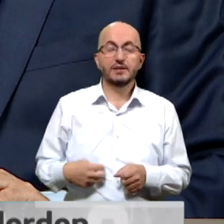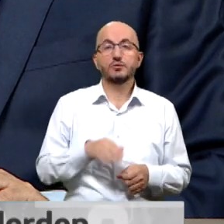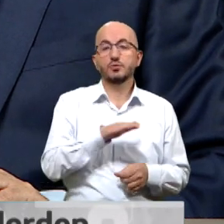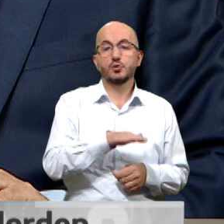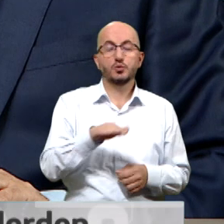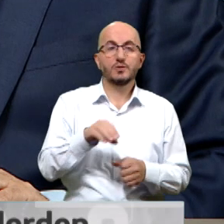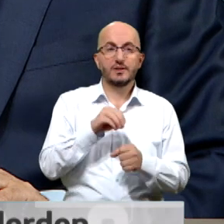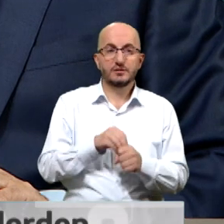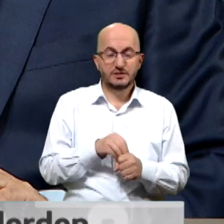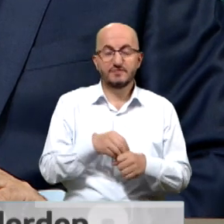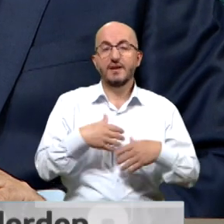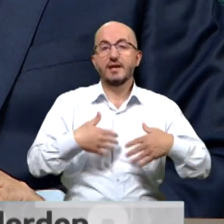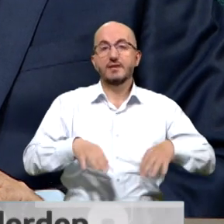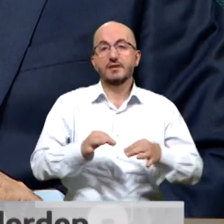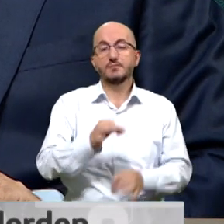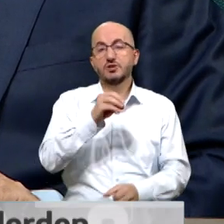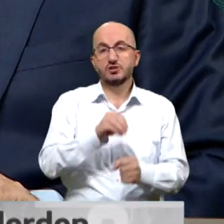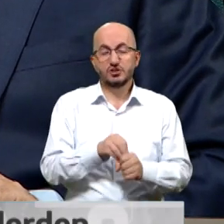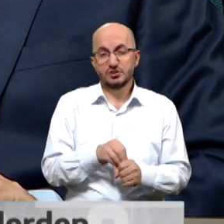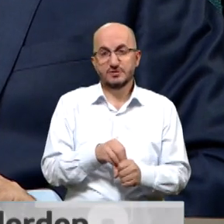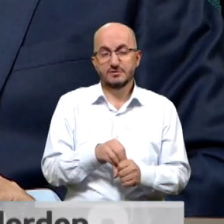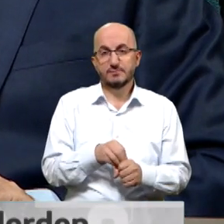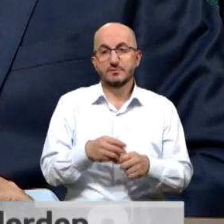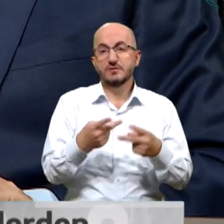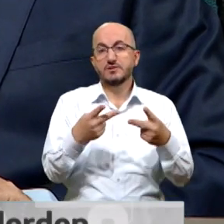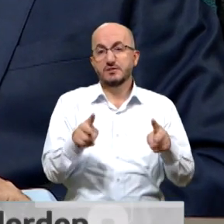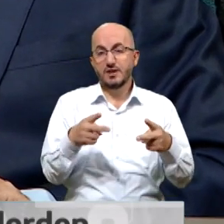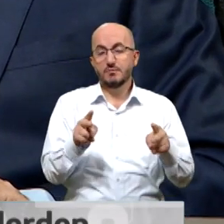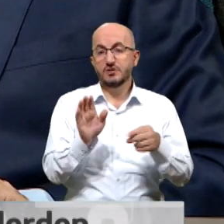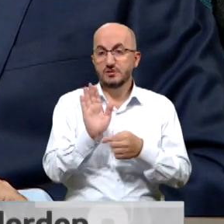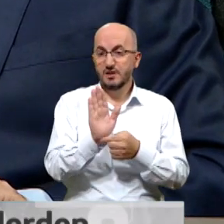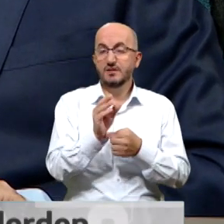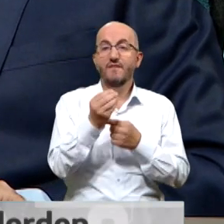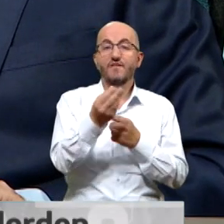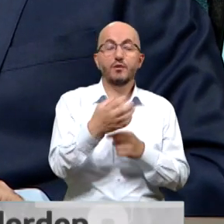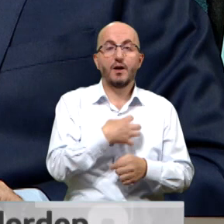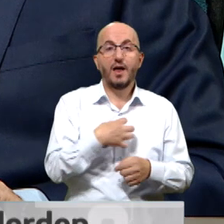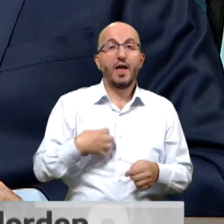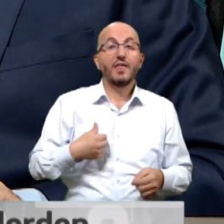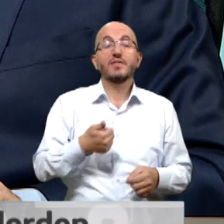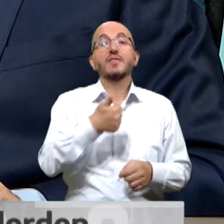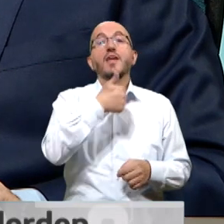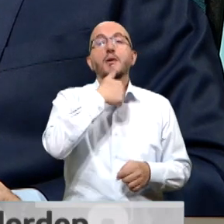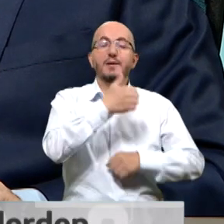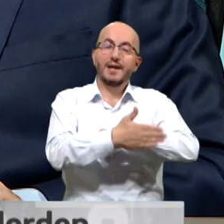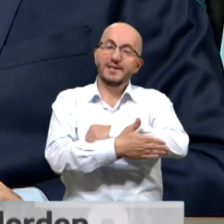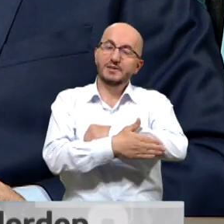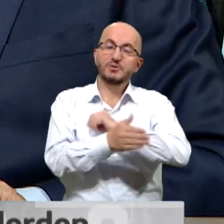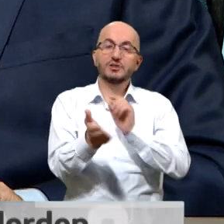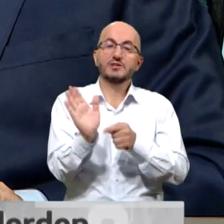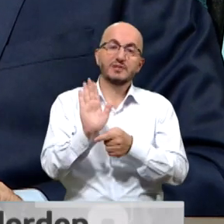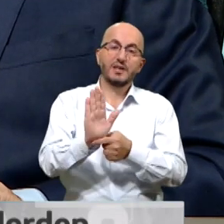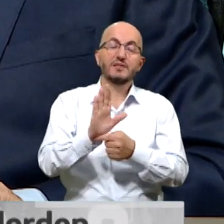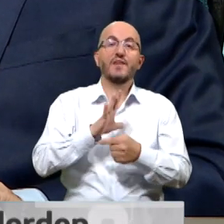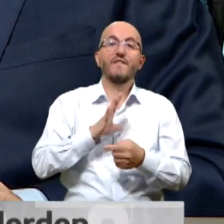çocuklar için ya da o engelli birey için bir serbest geçiş kartı veriyor. Anne babasına da bir refakat kartı veriyormuş. Evet.